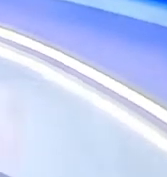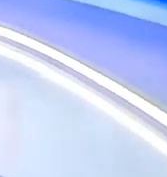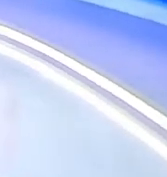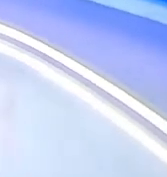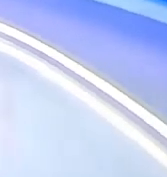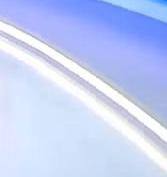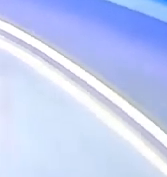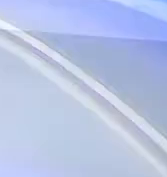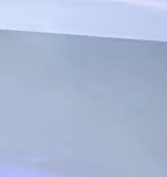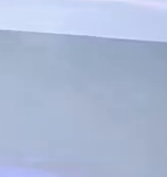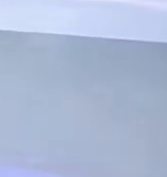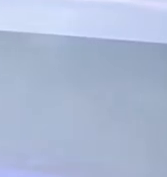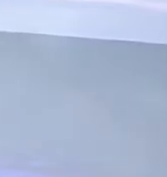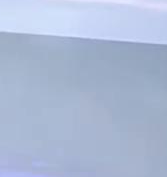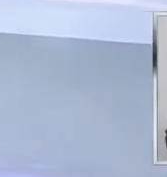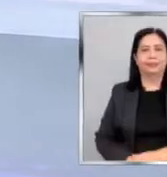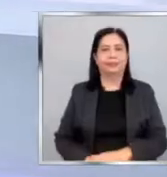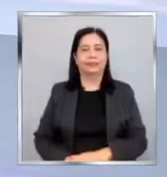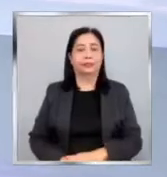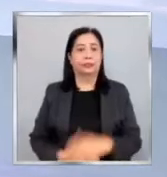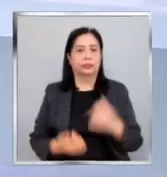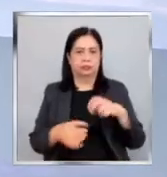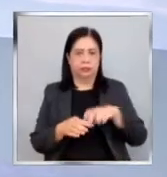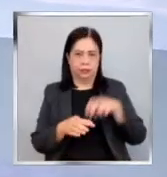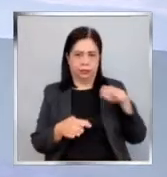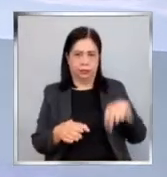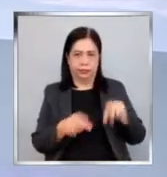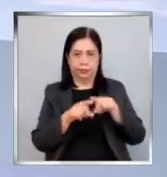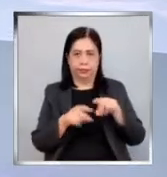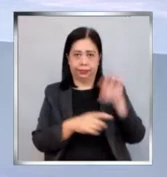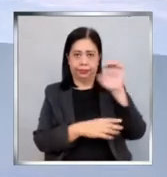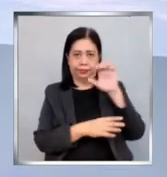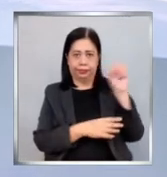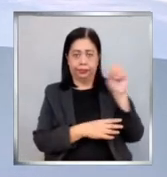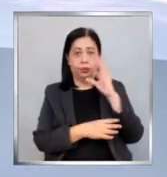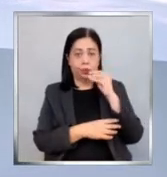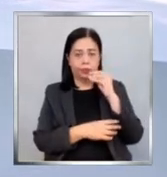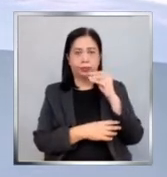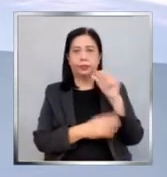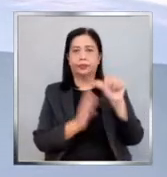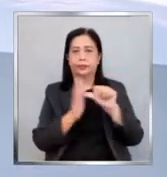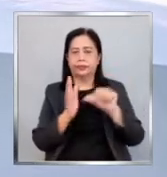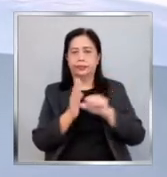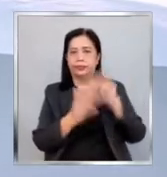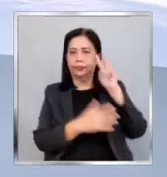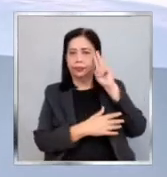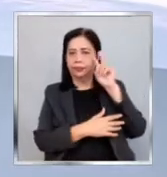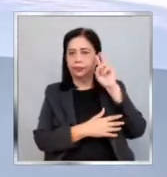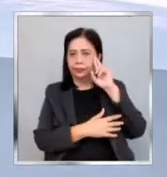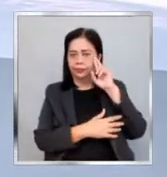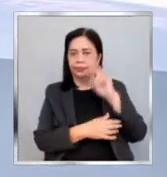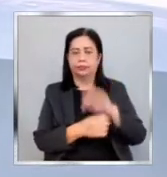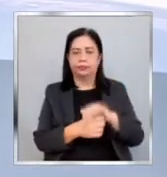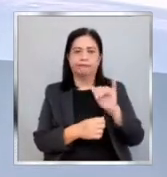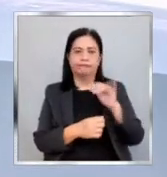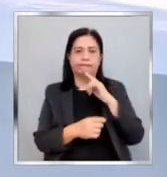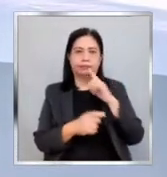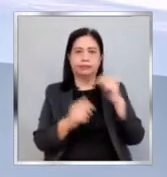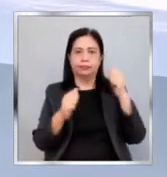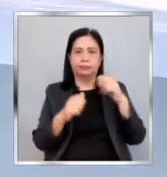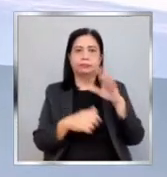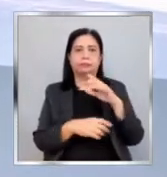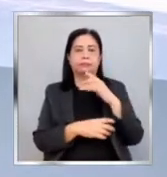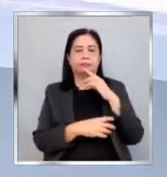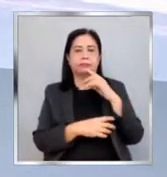Magandang hapon po. Nagbitiw bilang Executive Secretary si Attorney Vic Rodriguez. Kinumpirma riyan ni Press Secretary